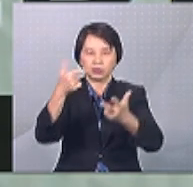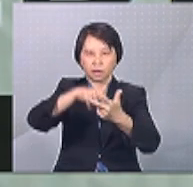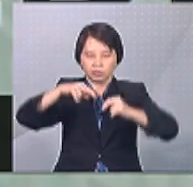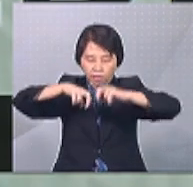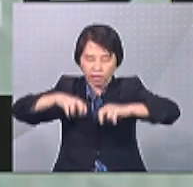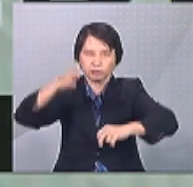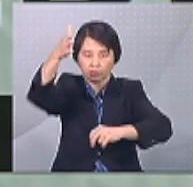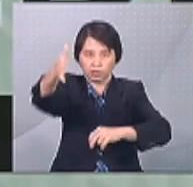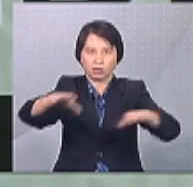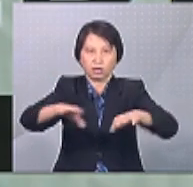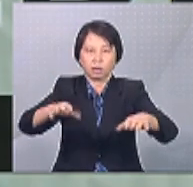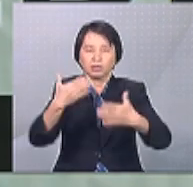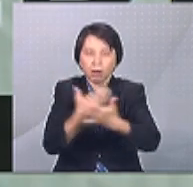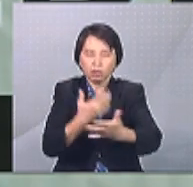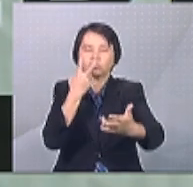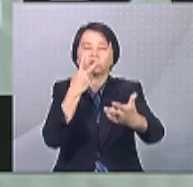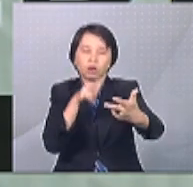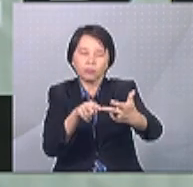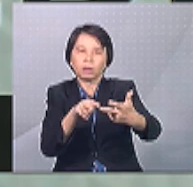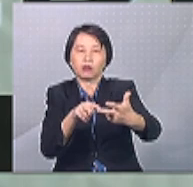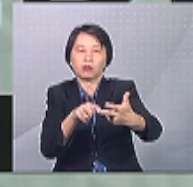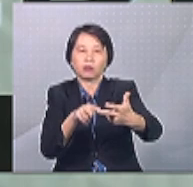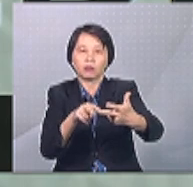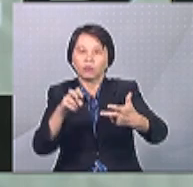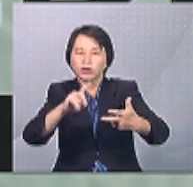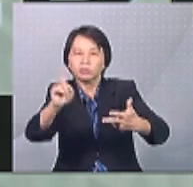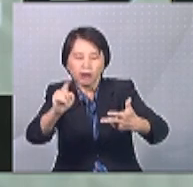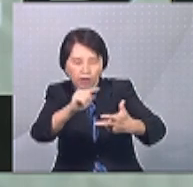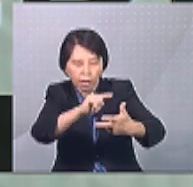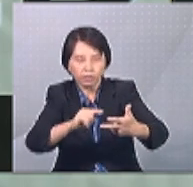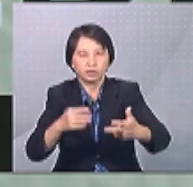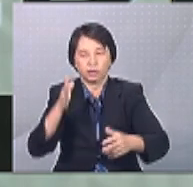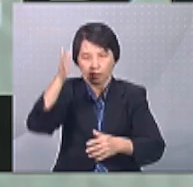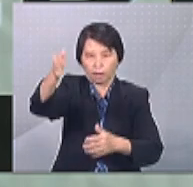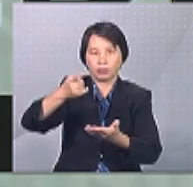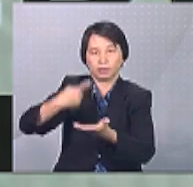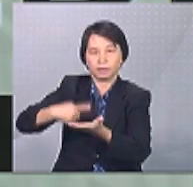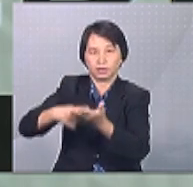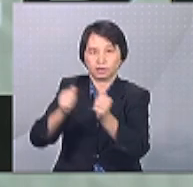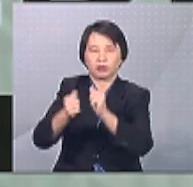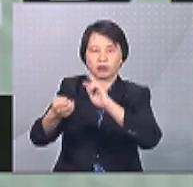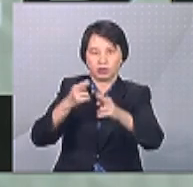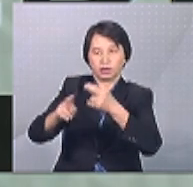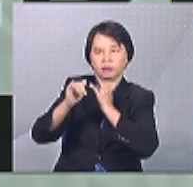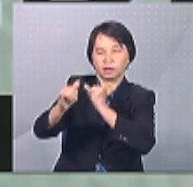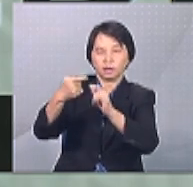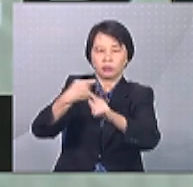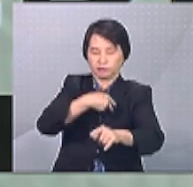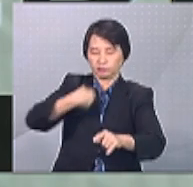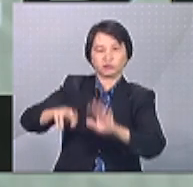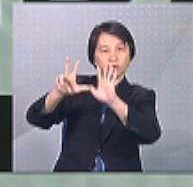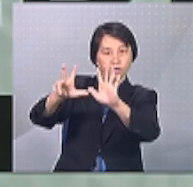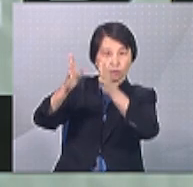akan dilaksanakan baru kita nampak. Dan yang ini pun kita akan berbincang dengan rakan-rakan sejawat kita daripada negara China,